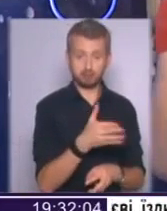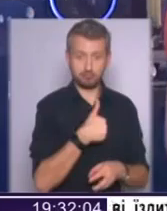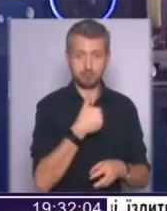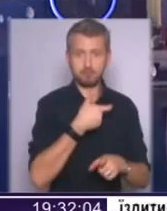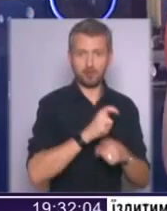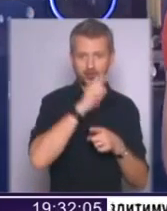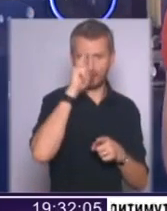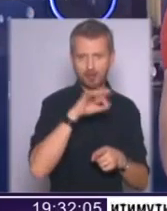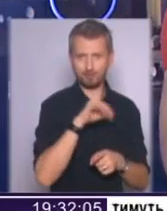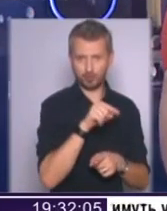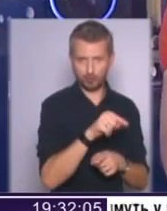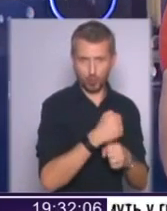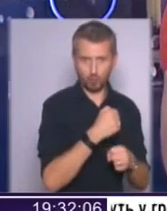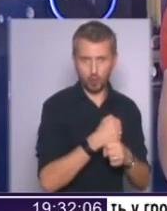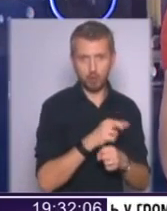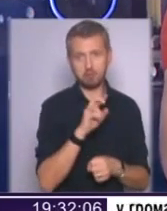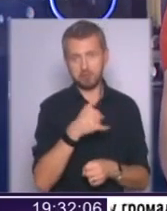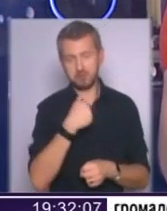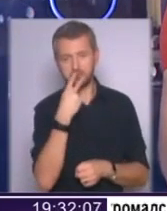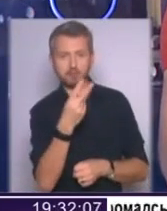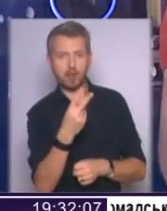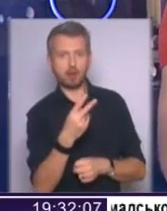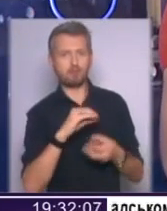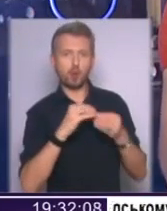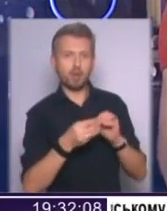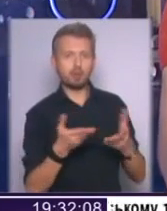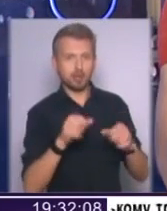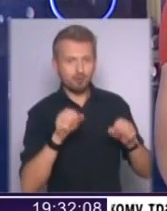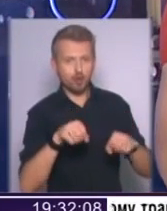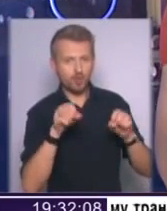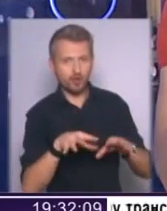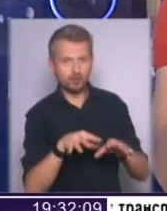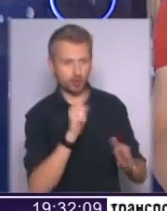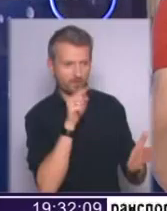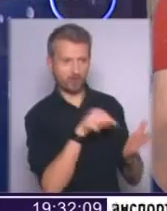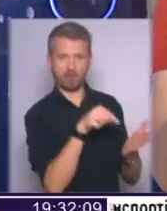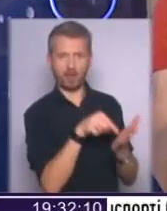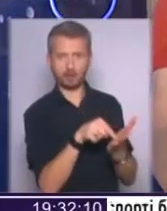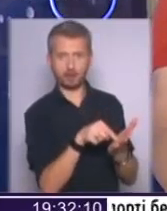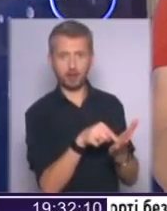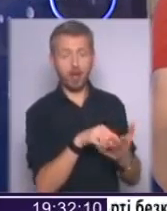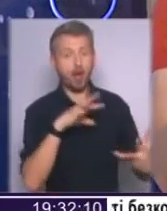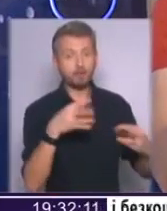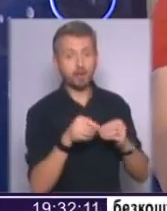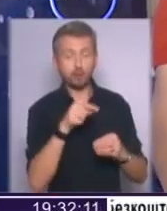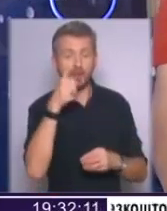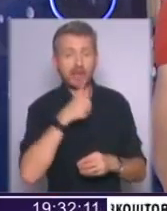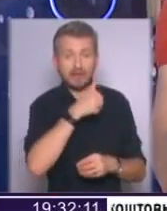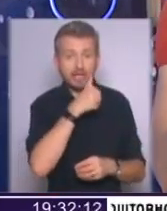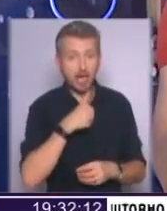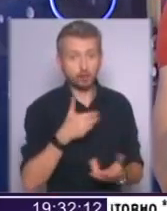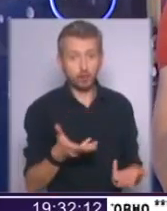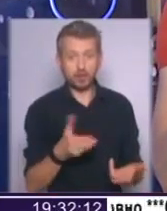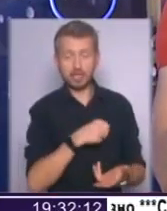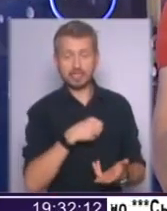могли б побачити ті проблемні точки, які б можна було швидше вирішити і вказати їх. А так, внаслідок цієї секретності, насправді,